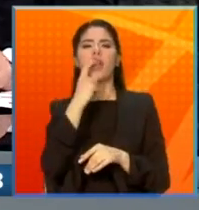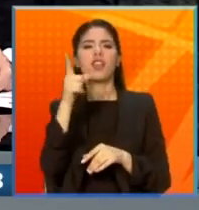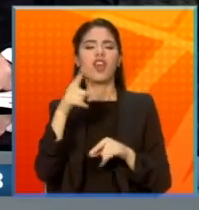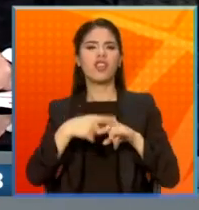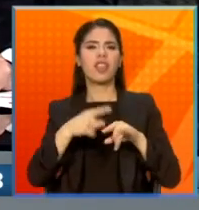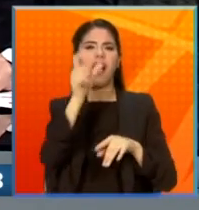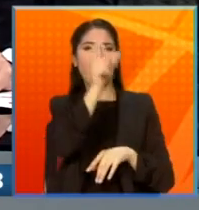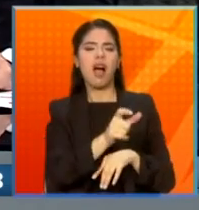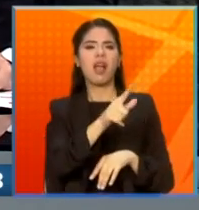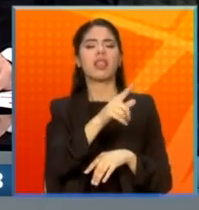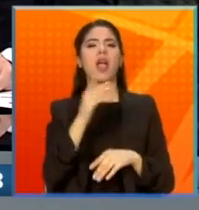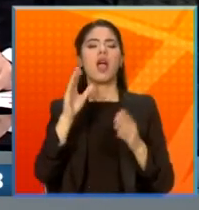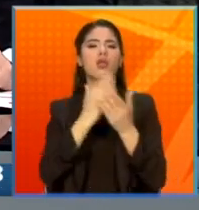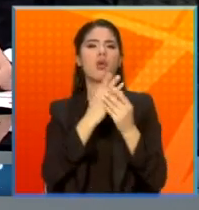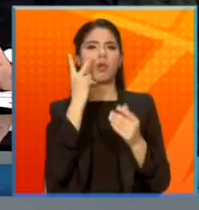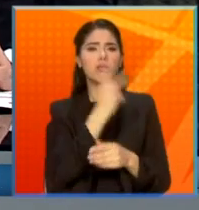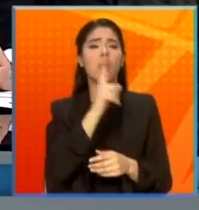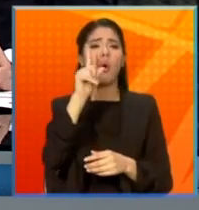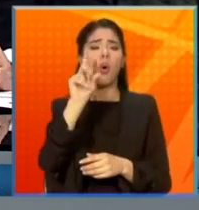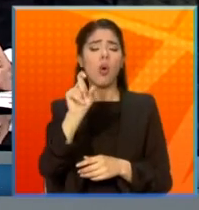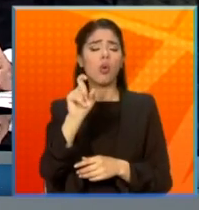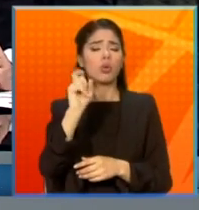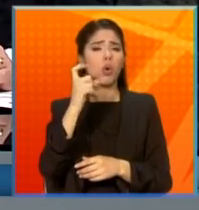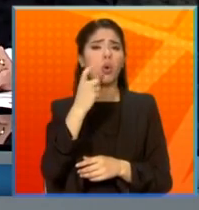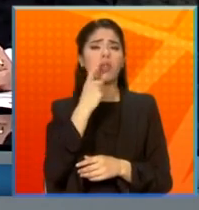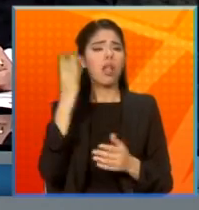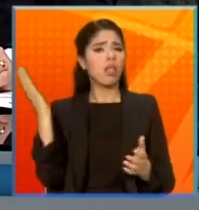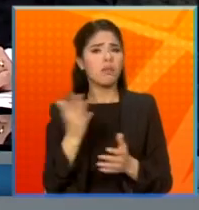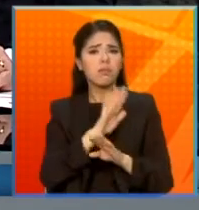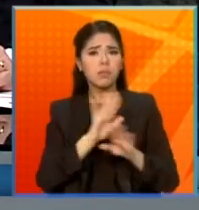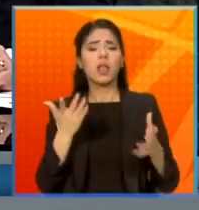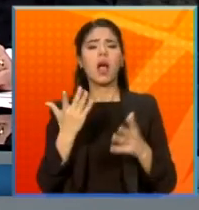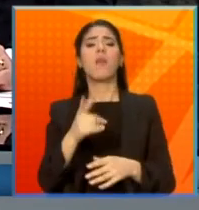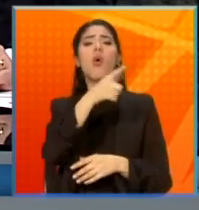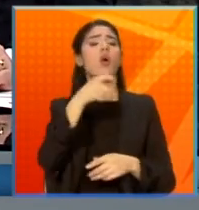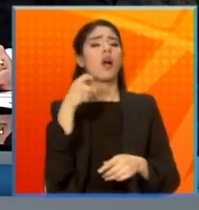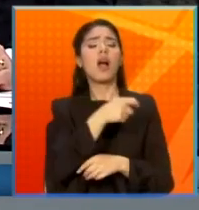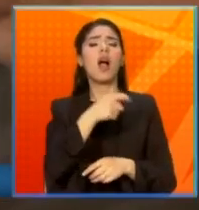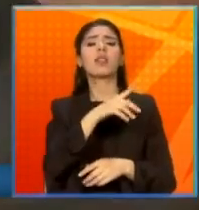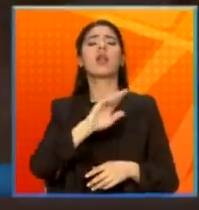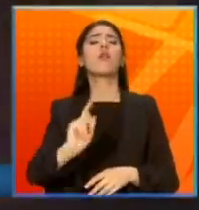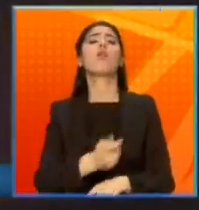dosyası. Cinayetin üzerinden 19 yıl geçti ama küçük kızın katili hala yakalanamadı.